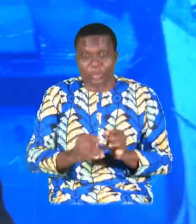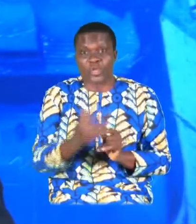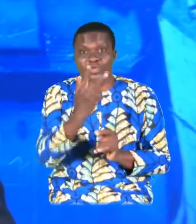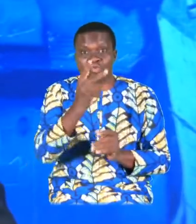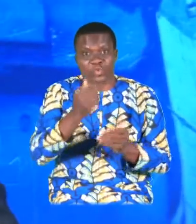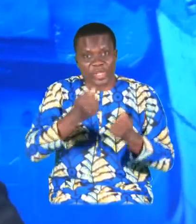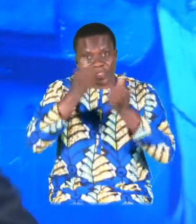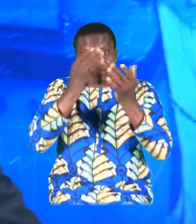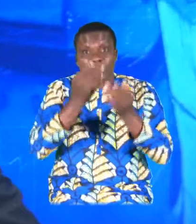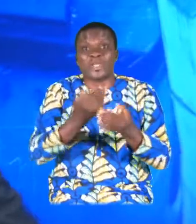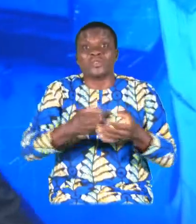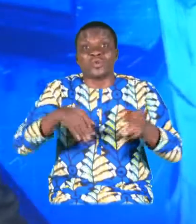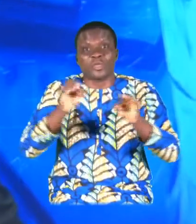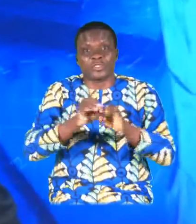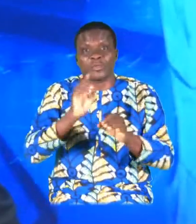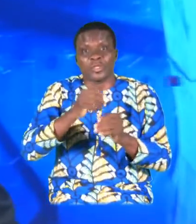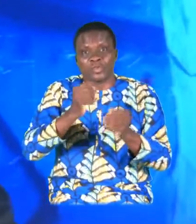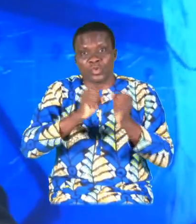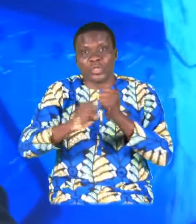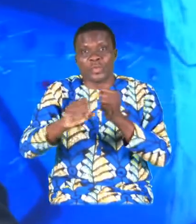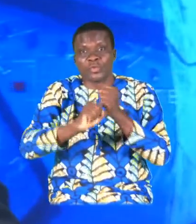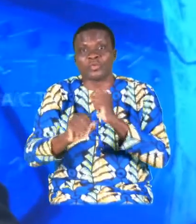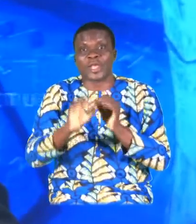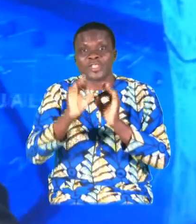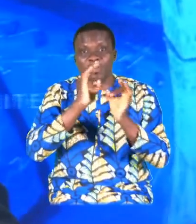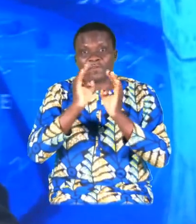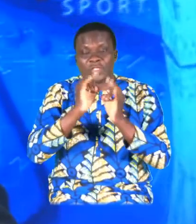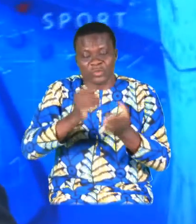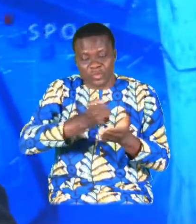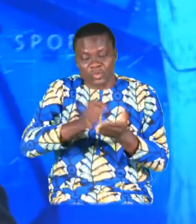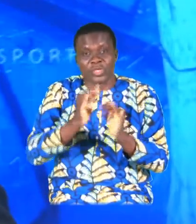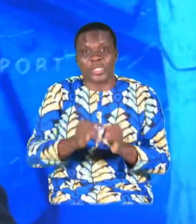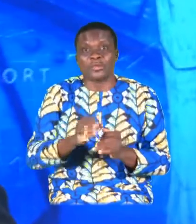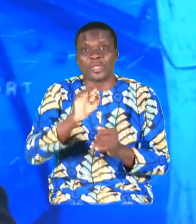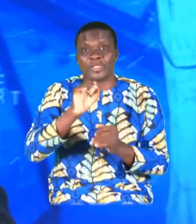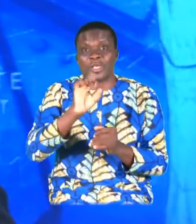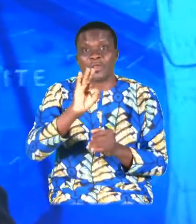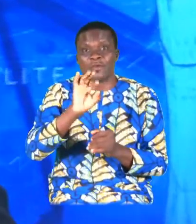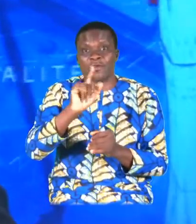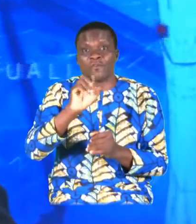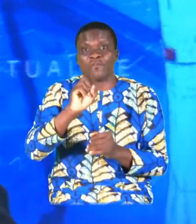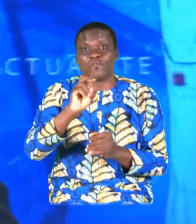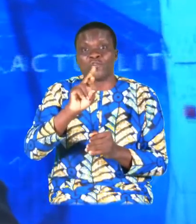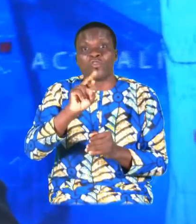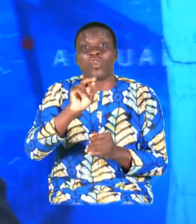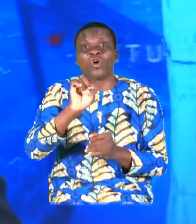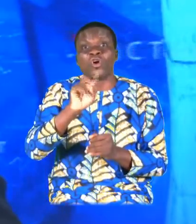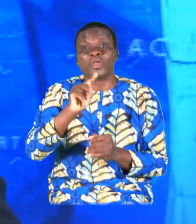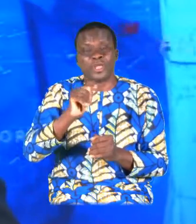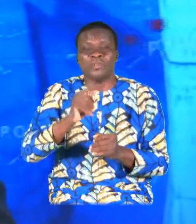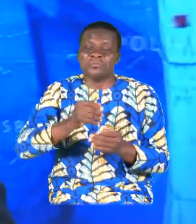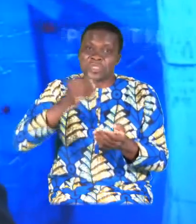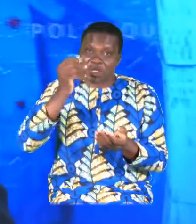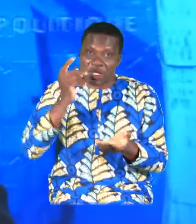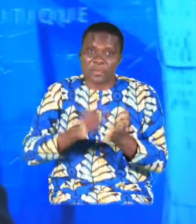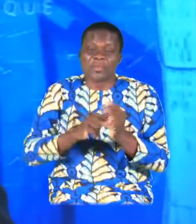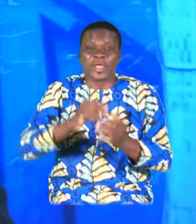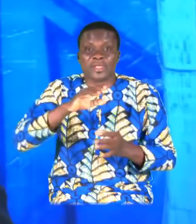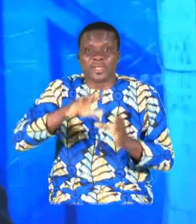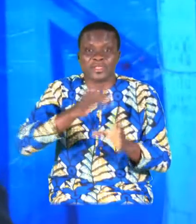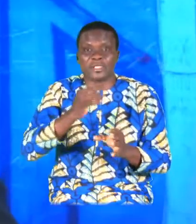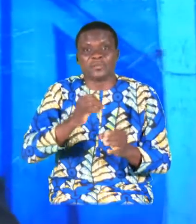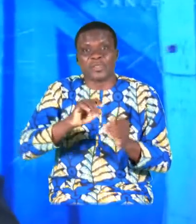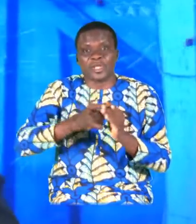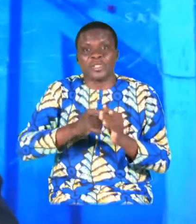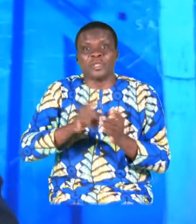informations principales, dont la publication Facebook de l'écrivain Florent Kouaouzoti, une publication qui a marqué les esprits en